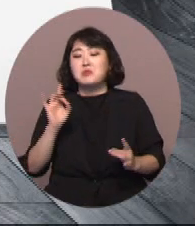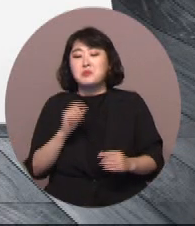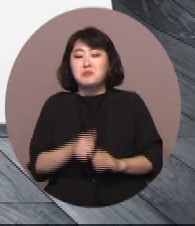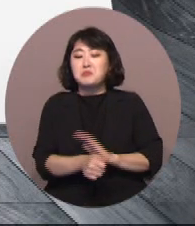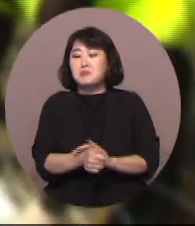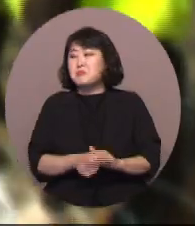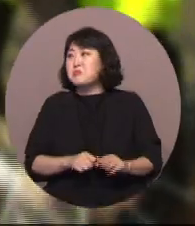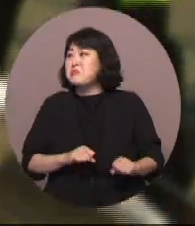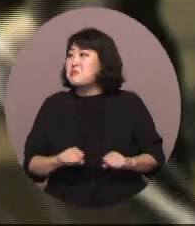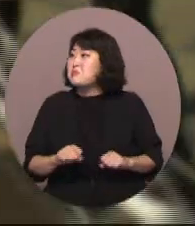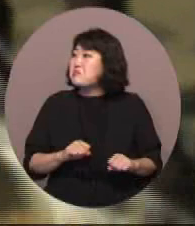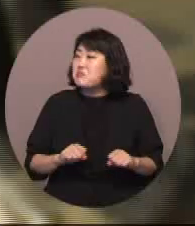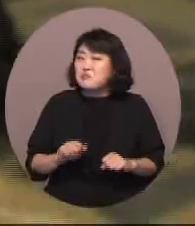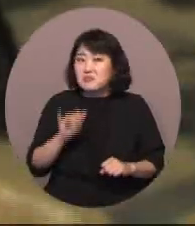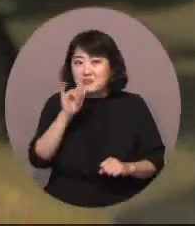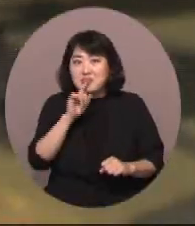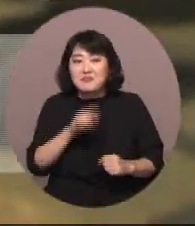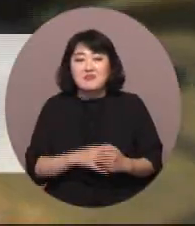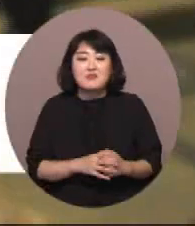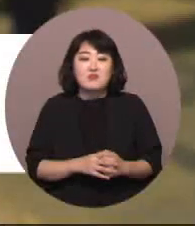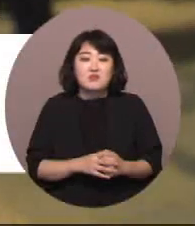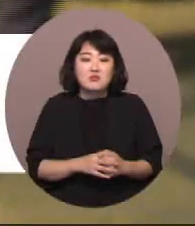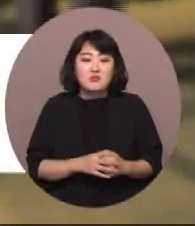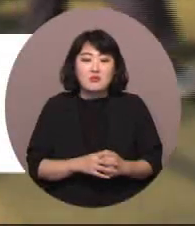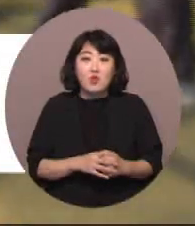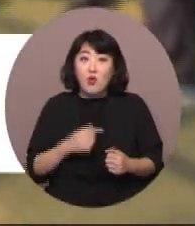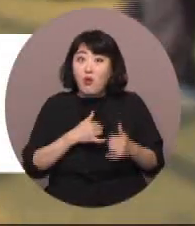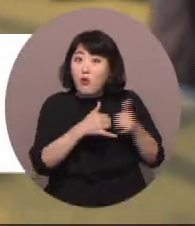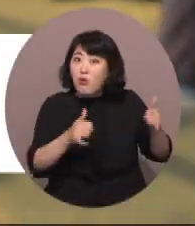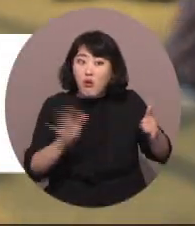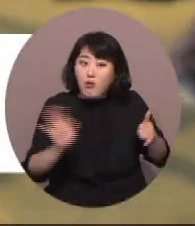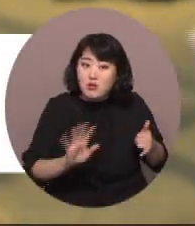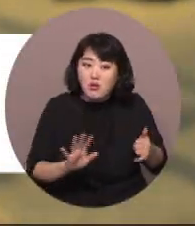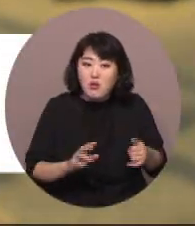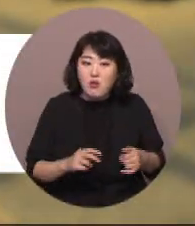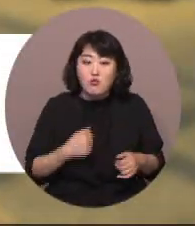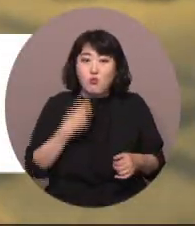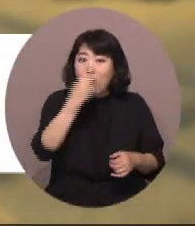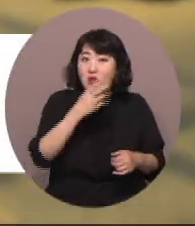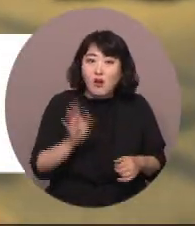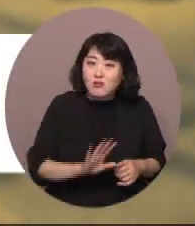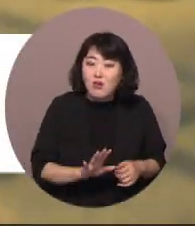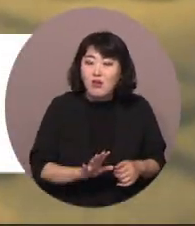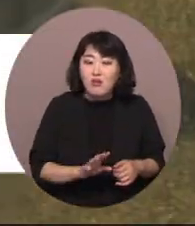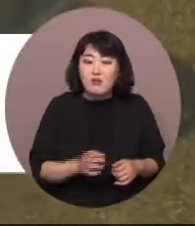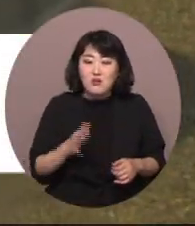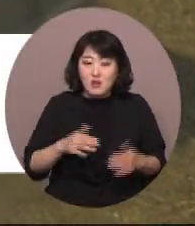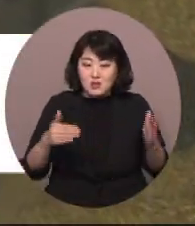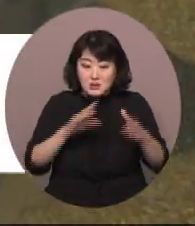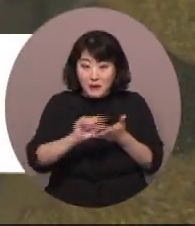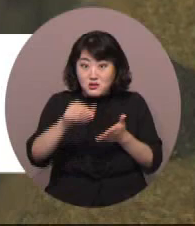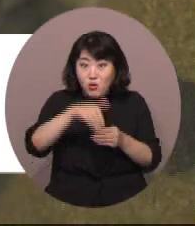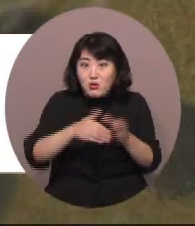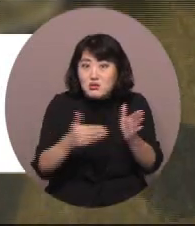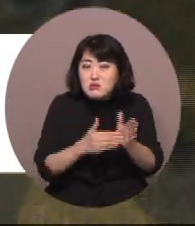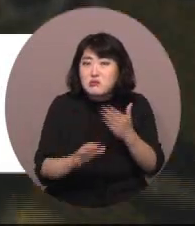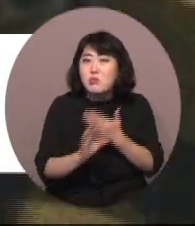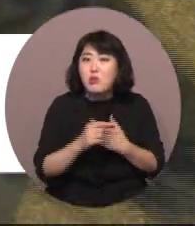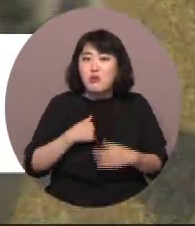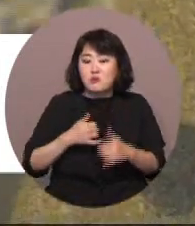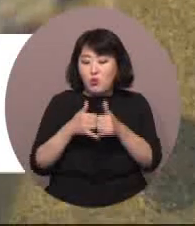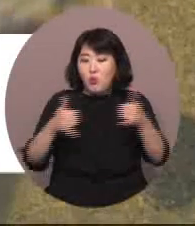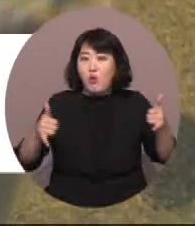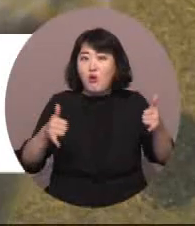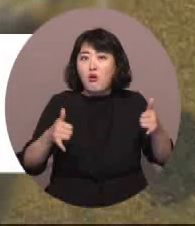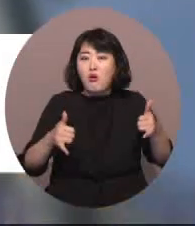겁니다. 개시는 저희가 하는 게 아닌데 이제 관리도 저희가 하지 않는데 이제 지방선거 끝나면 이제 저희가 이제 철거를 해야 되는